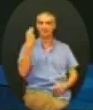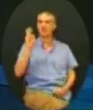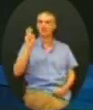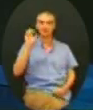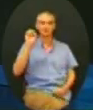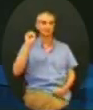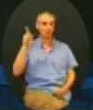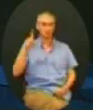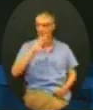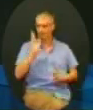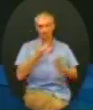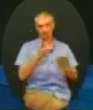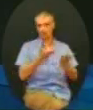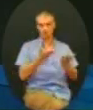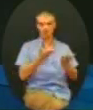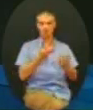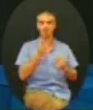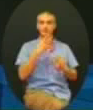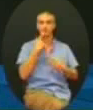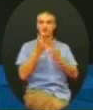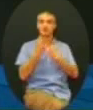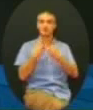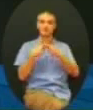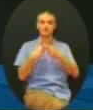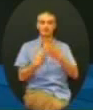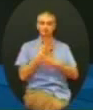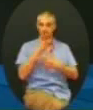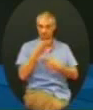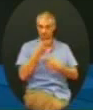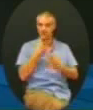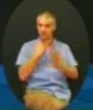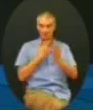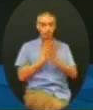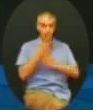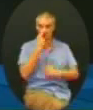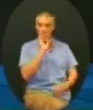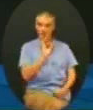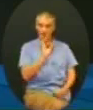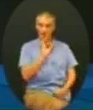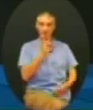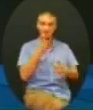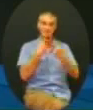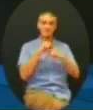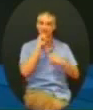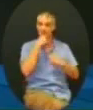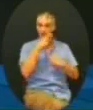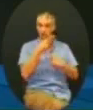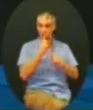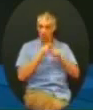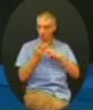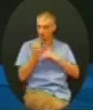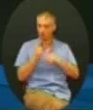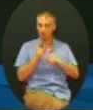נתנה את זה לעיסאווי, הכל בתוקף של פסקי דין. האם מוסרי, תענה לי, האם מוסרי בעיניך שהוועידה ישנה חודש